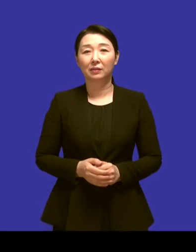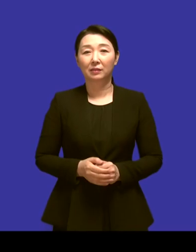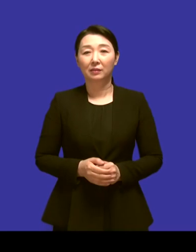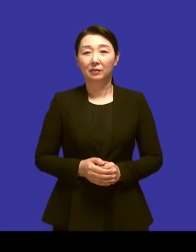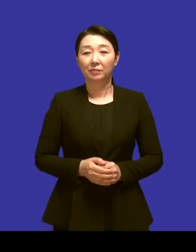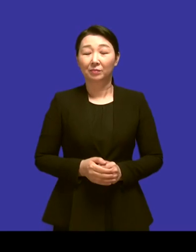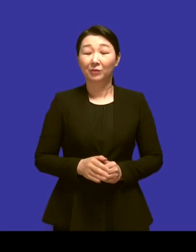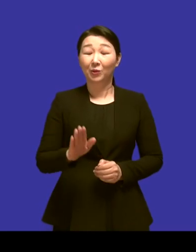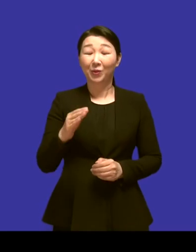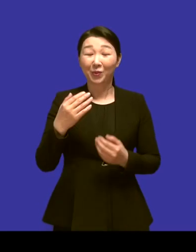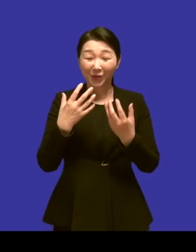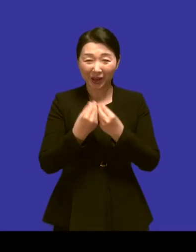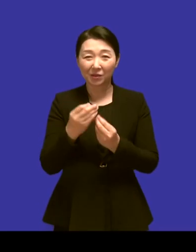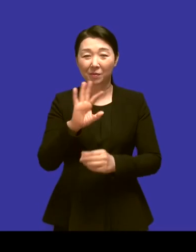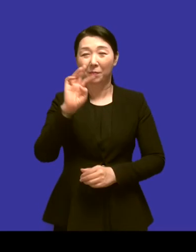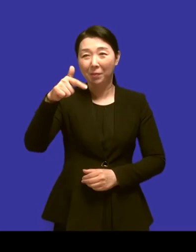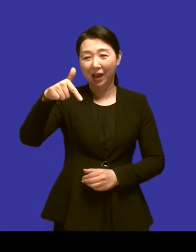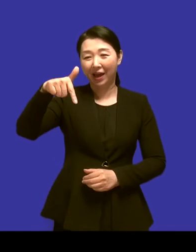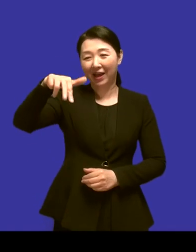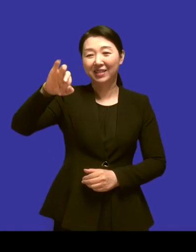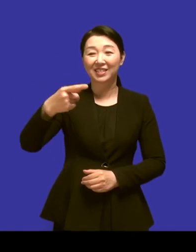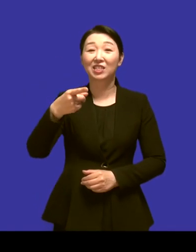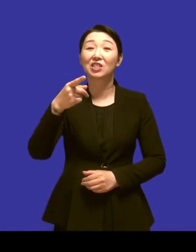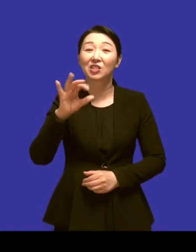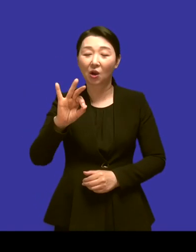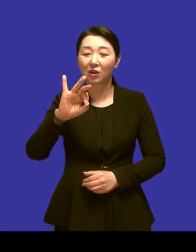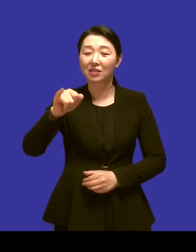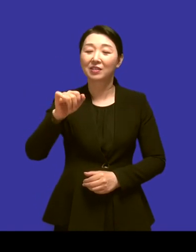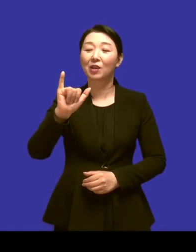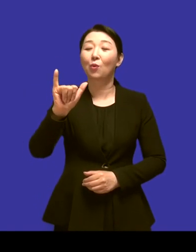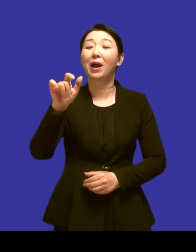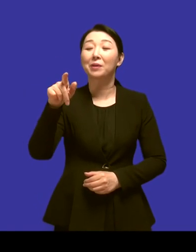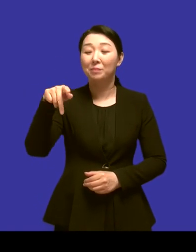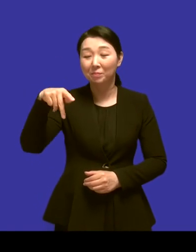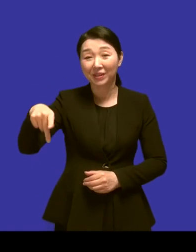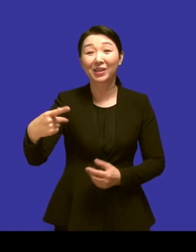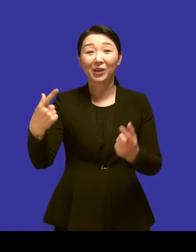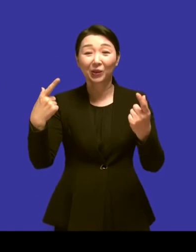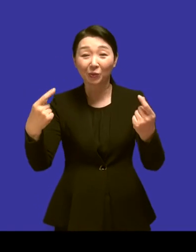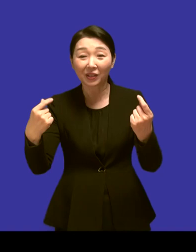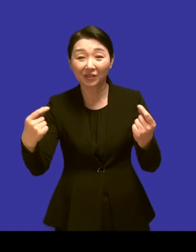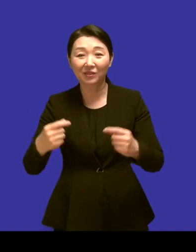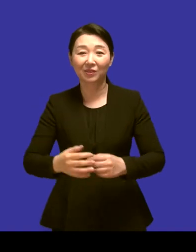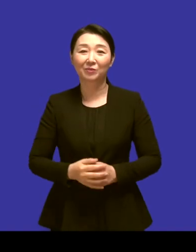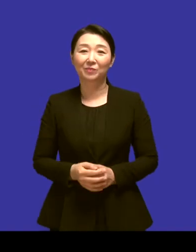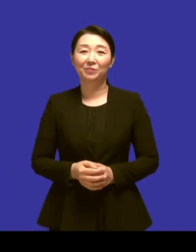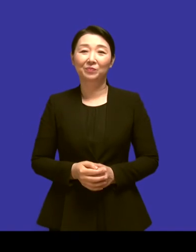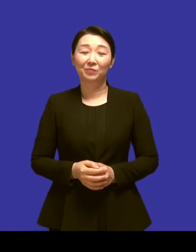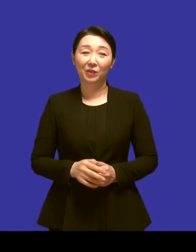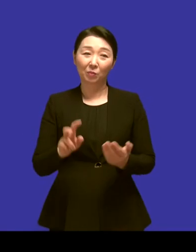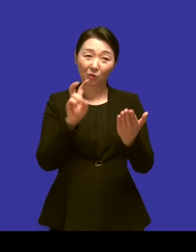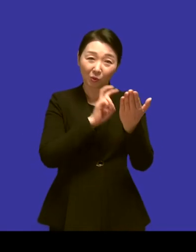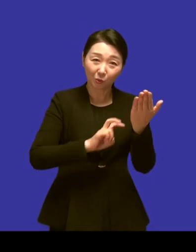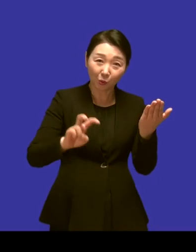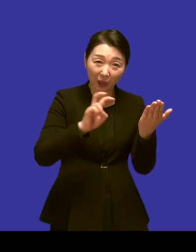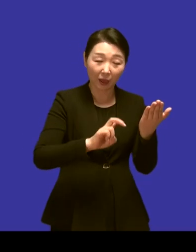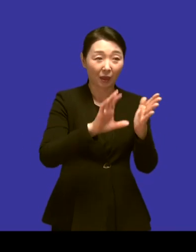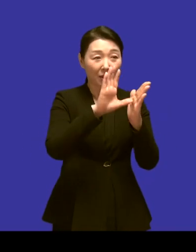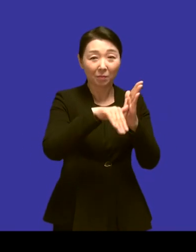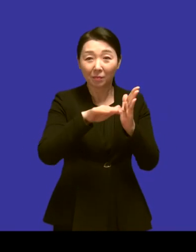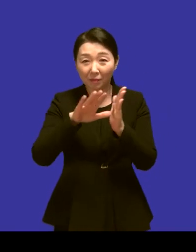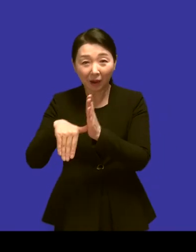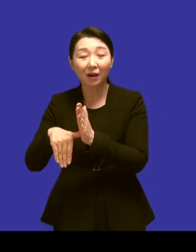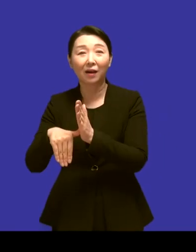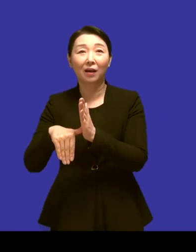씨가 맨날 JYP 이렇게 하듯이 네. 네? 그러고 있잖아요. 용감한 네. 형제가 맨날 Brave Sound 이렇게 듣듯이 이분은 노래마다 자기 생년월일을